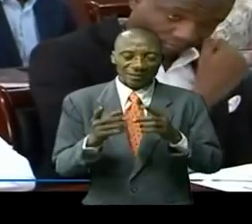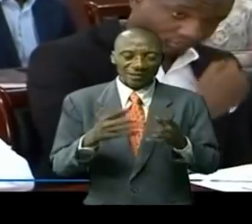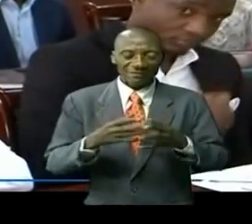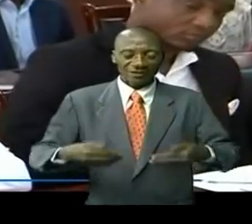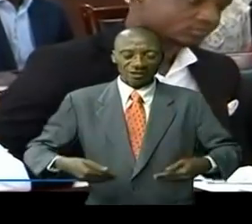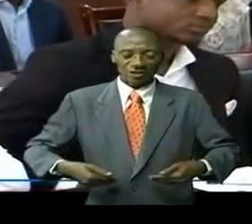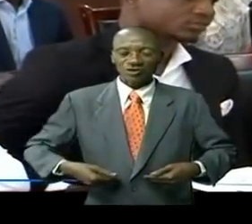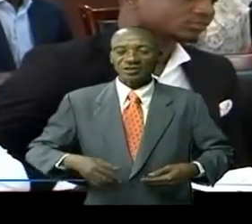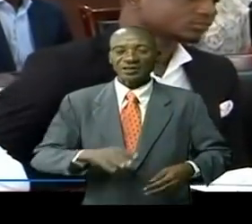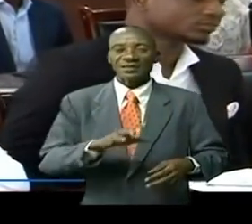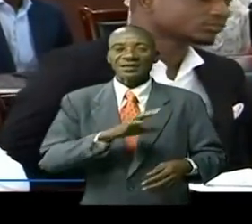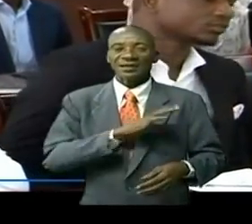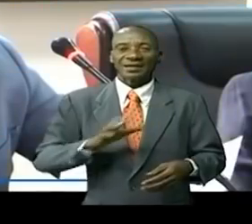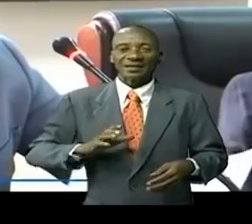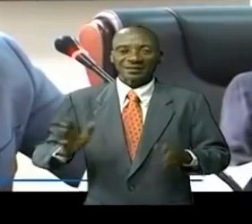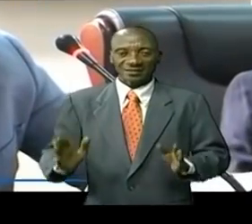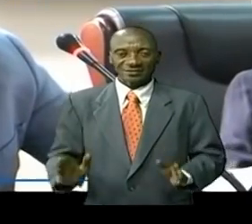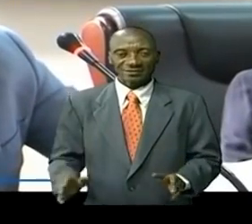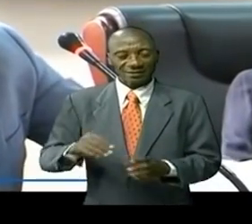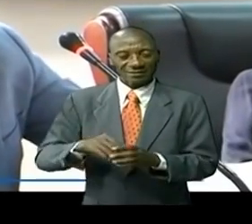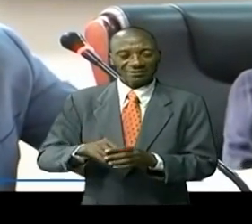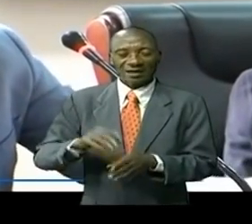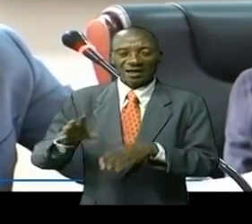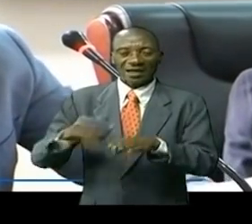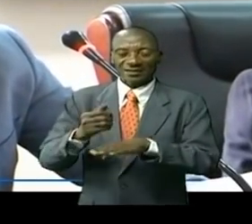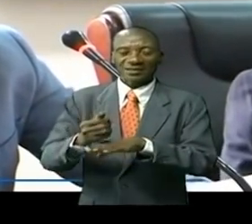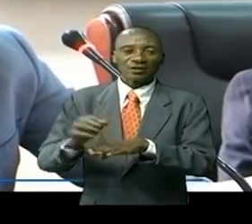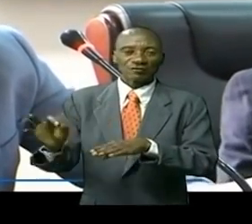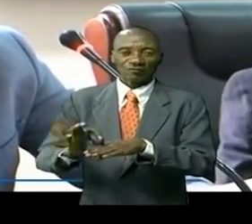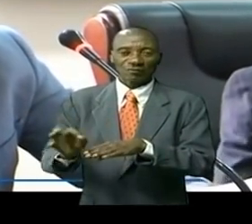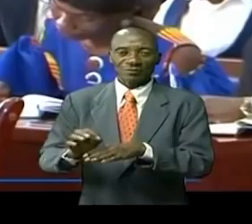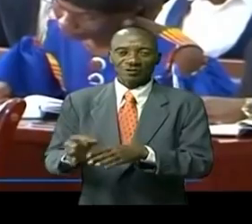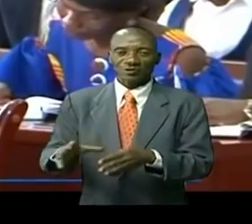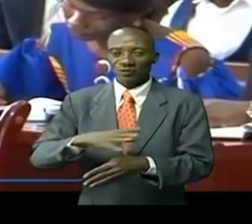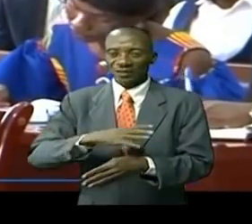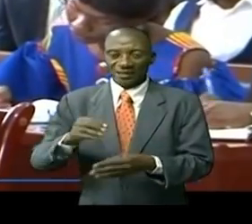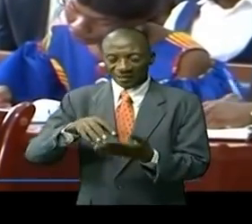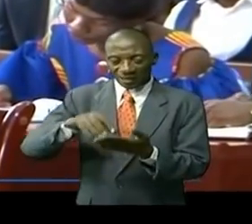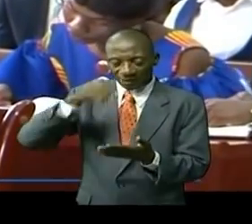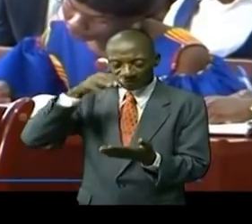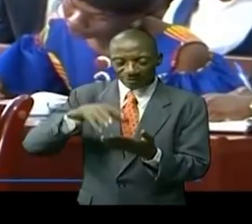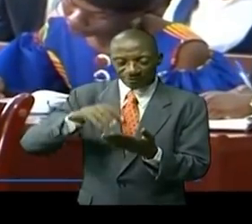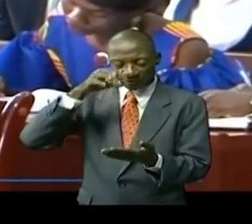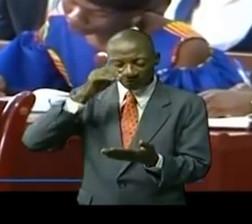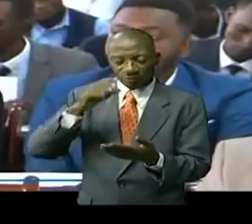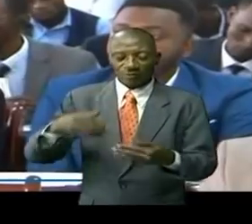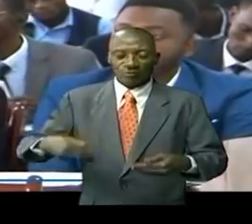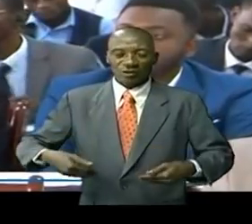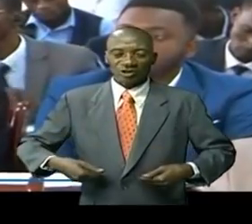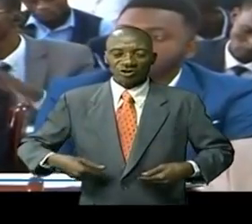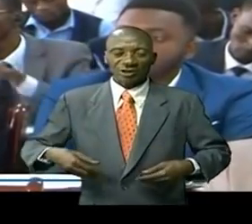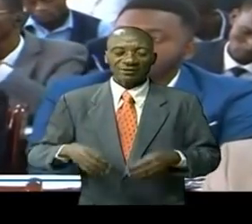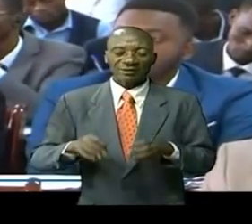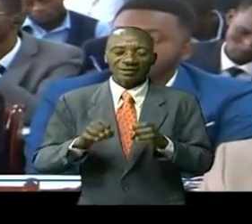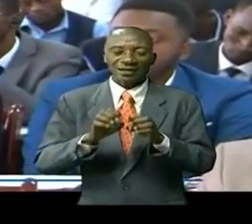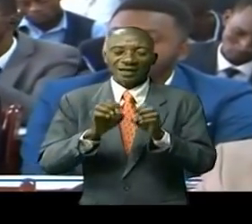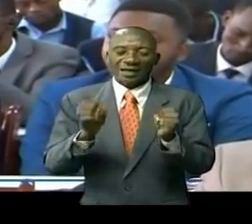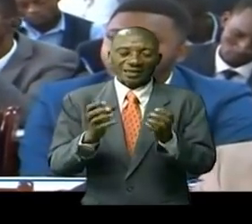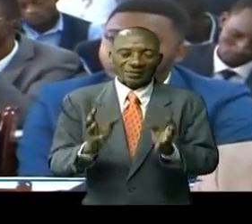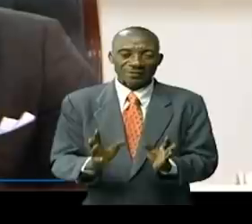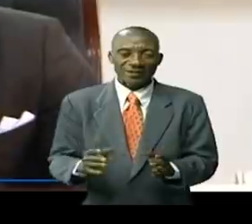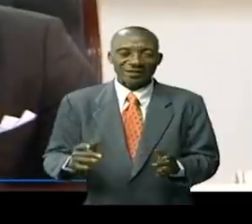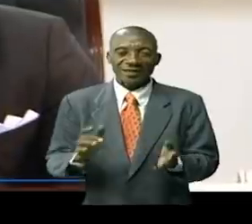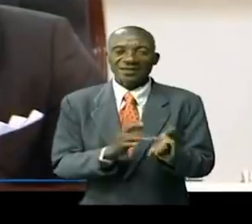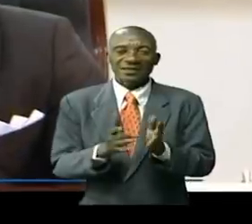l'occasion de l'atelier d'information et de renforcement des capacités de jeunes entrepreneurs chrétiens. Au nombre des interventions, il y a eu